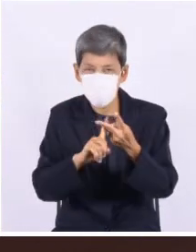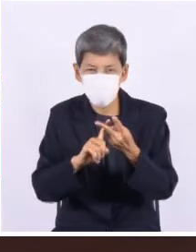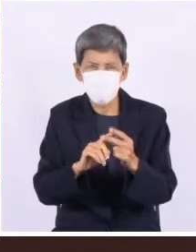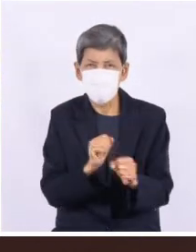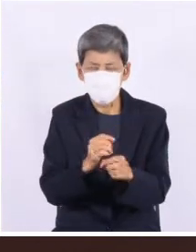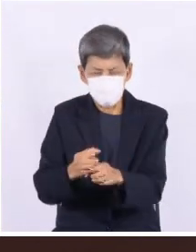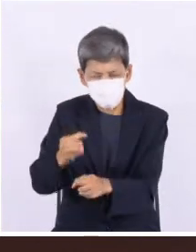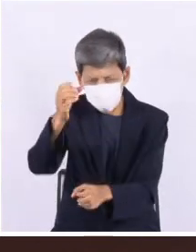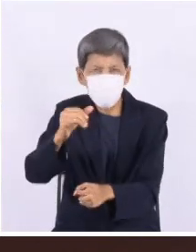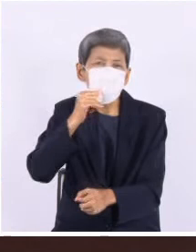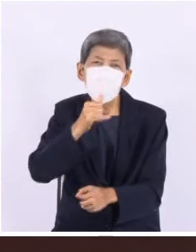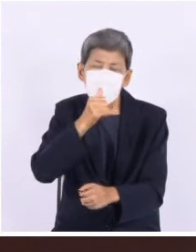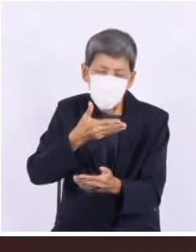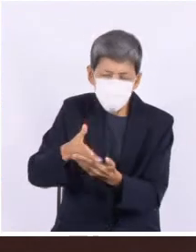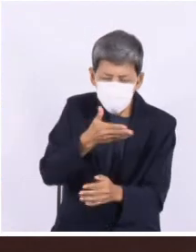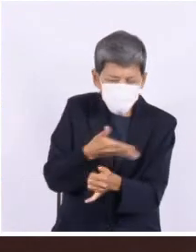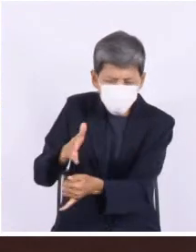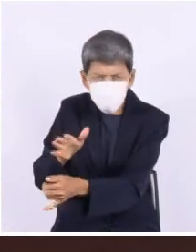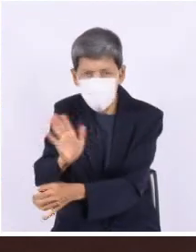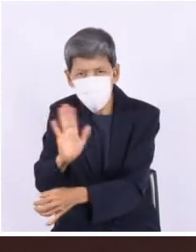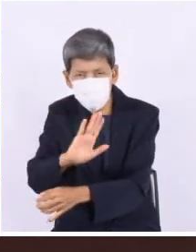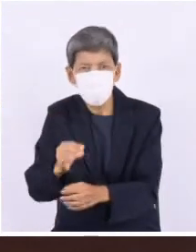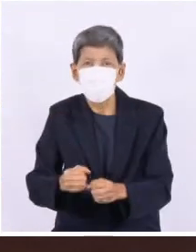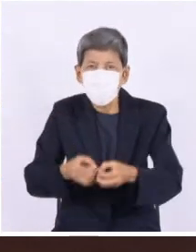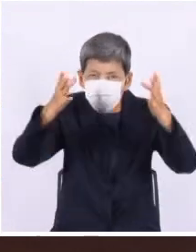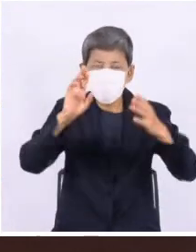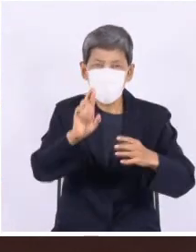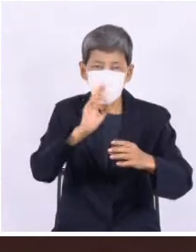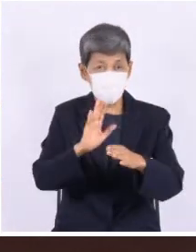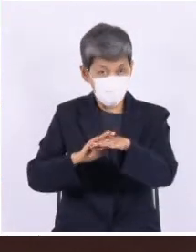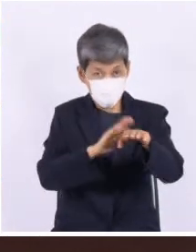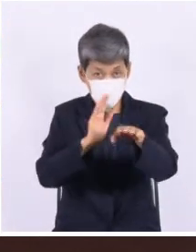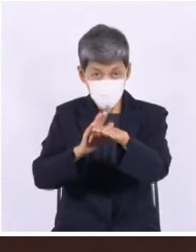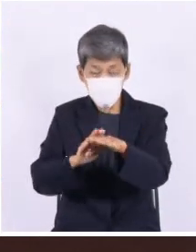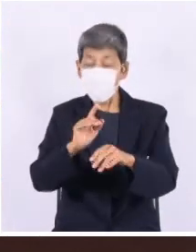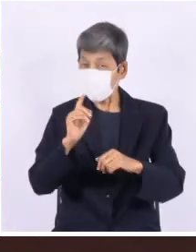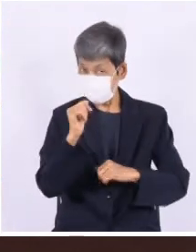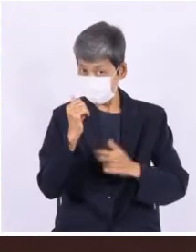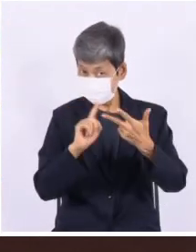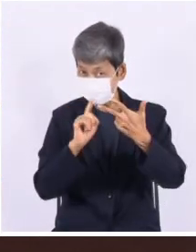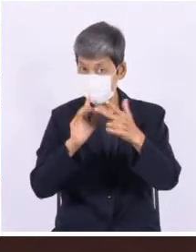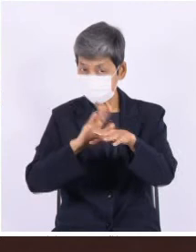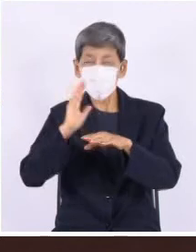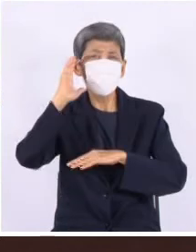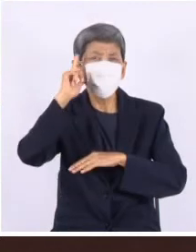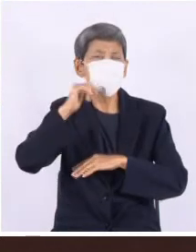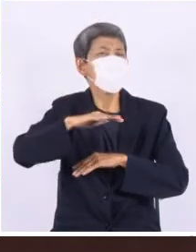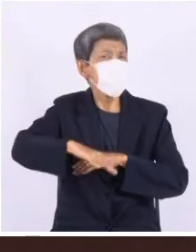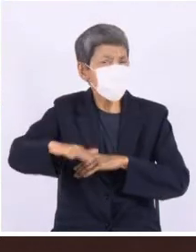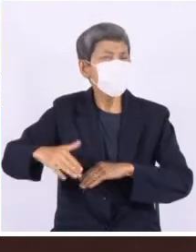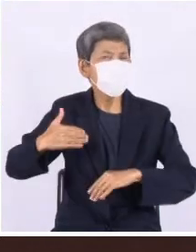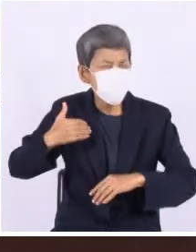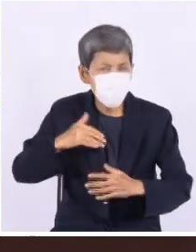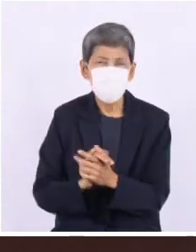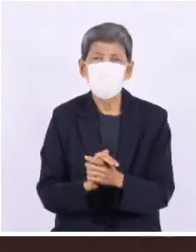ขวดนะโดยเฉพาะขวดน้ำอัดลมอาจจะเกิดการระเบิดได้นี่เป็นอุทาหรณ์อีกเรื่องนึงเตือนไว้สำหรับผู้ปกครองที่มีเด็กเล็กๆนะคะ